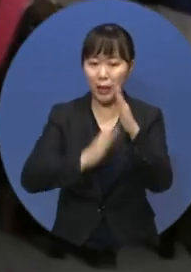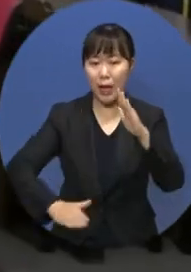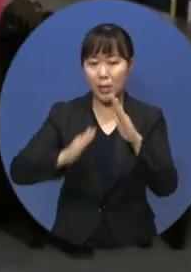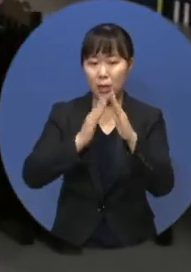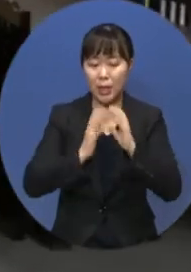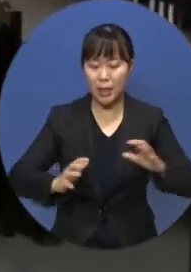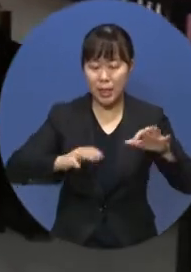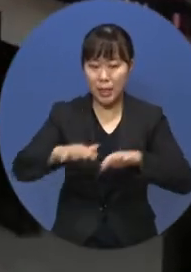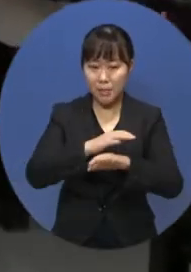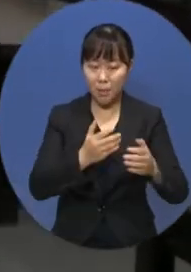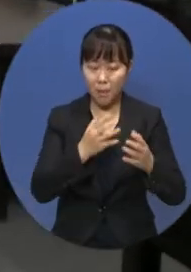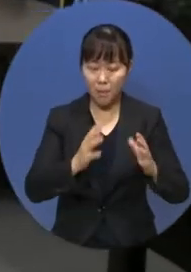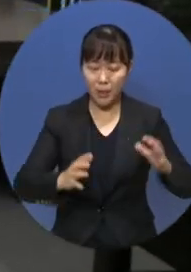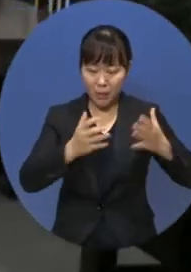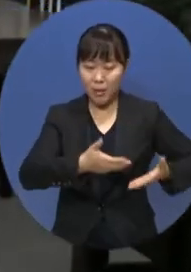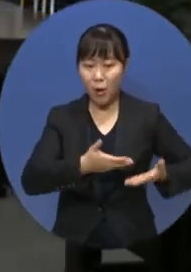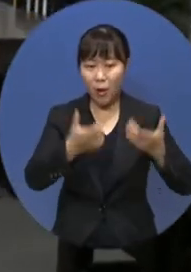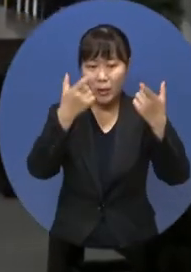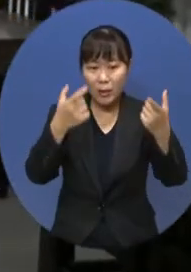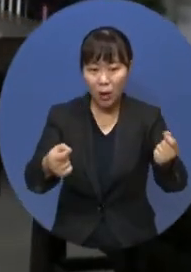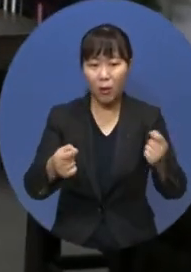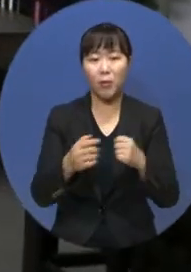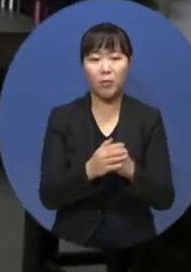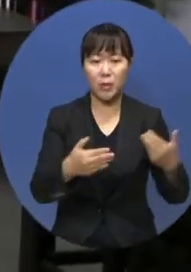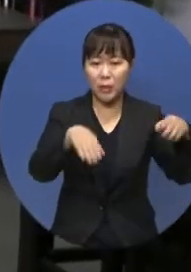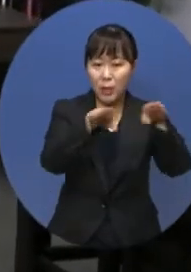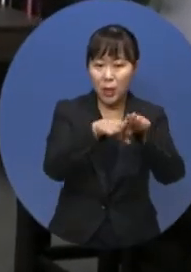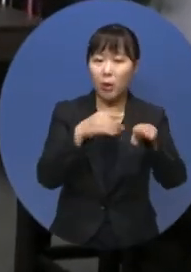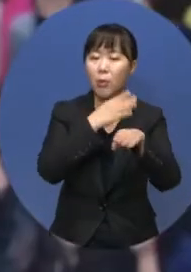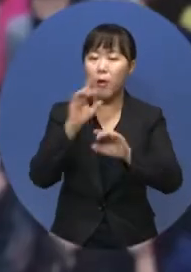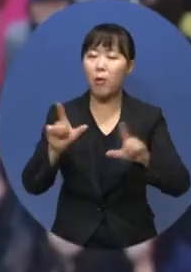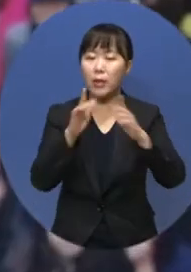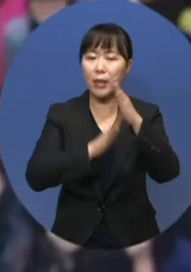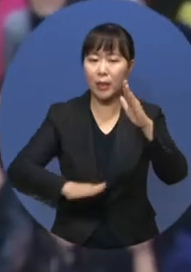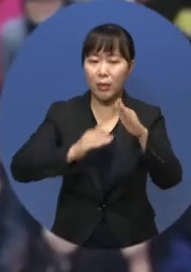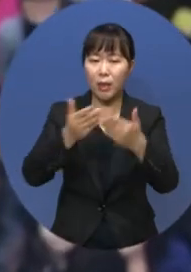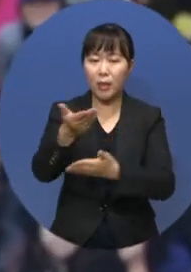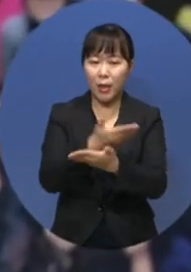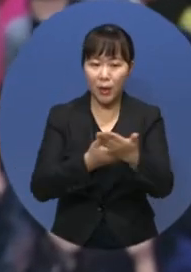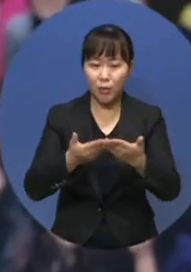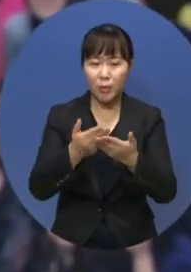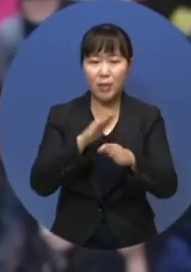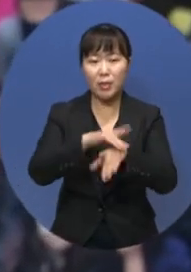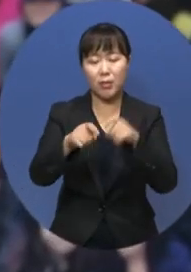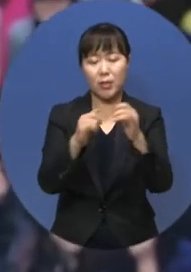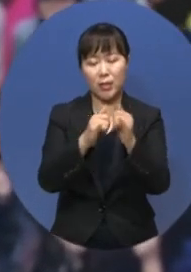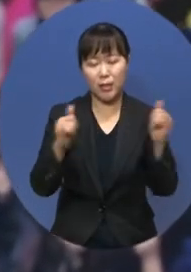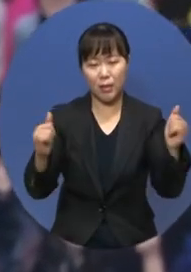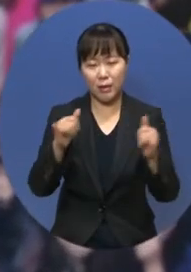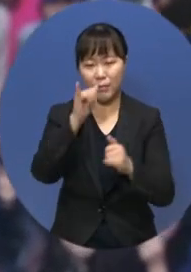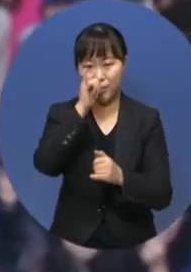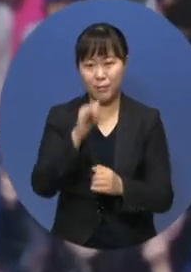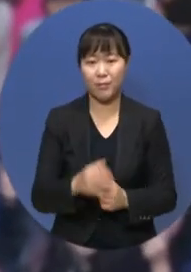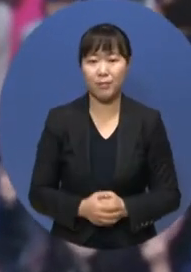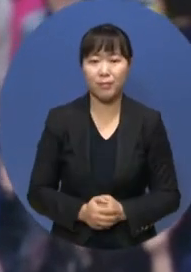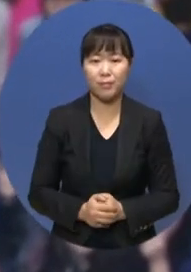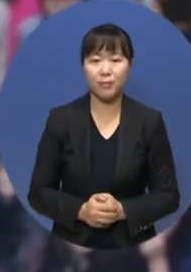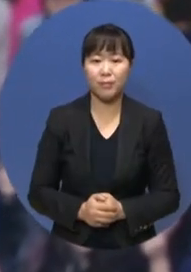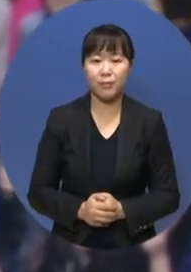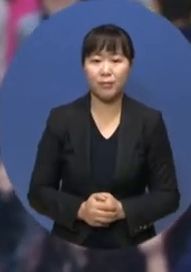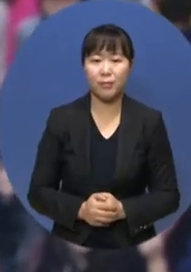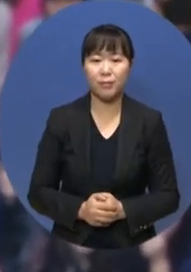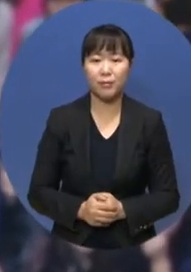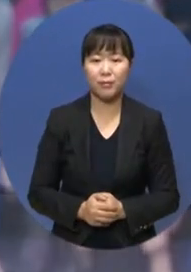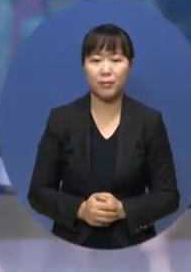등 복지시설과 독거노인 가정에 나눔의 실천자로 거듭나고 있습니다. 복지TV 뉴스 서정영입니다.